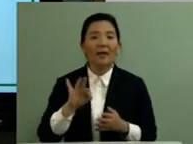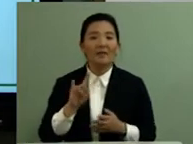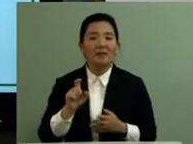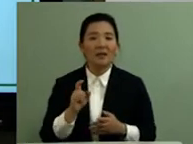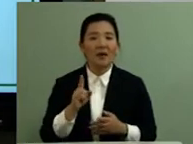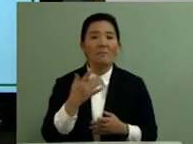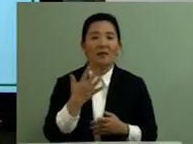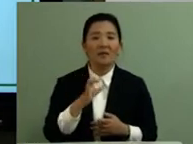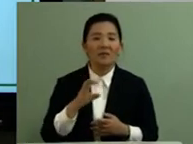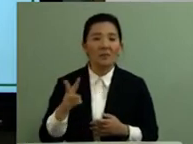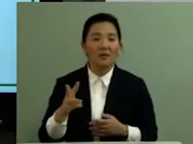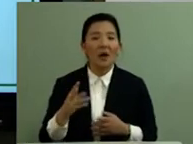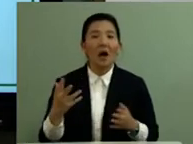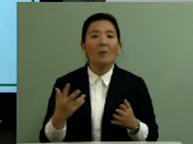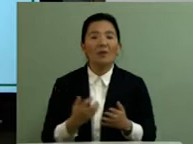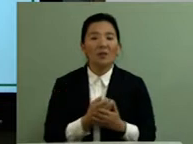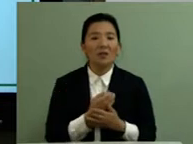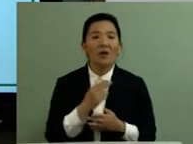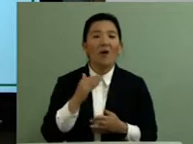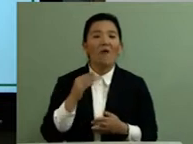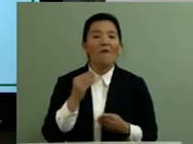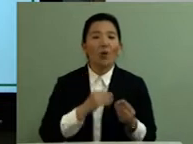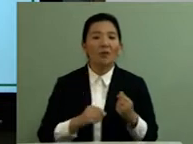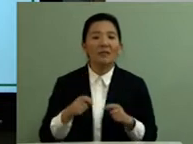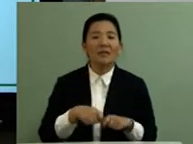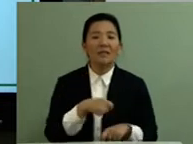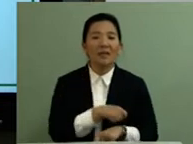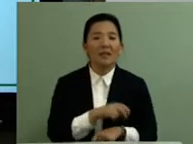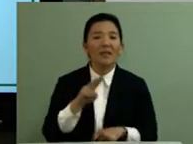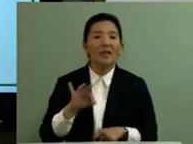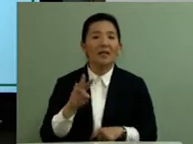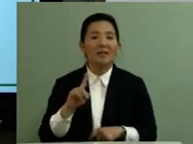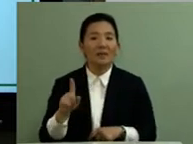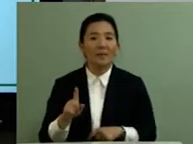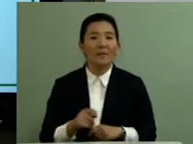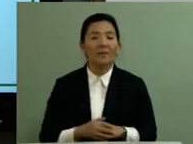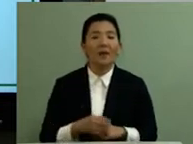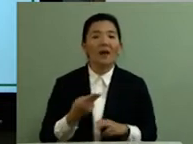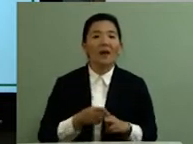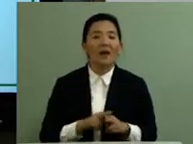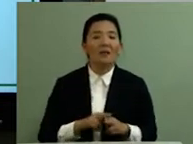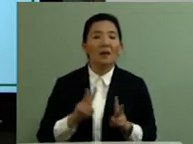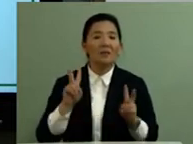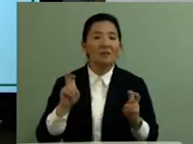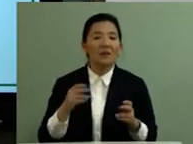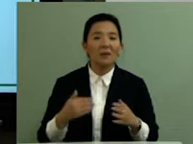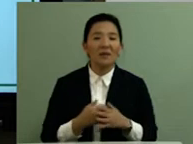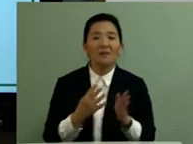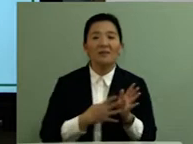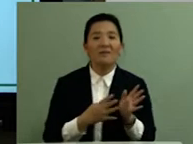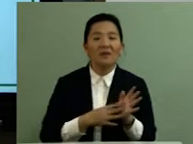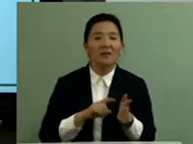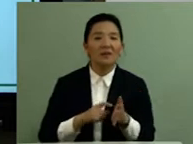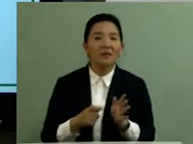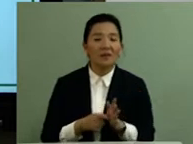5 сантиметров. Определите фокусное расстояние линзы. Ребята, это материал опять-таки 9